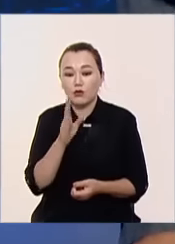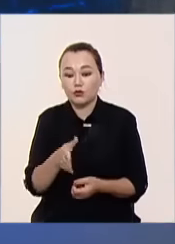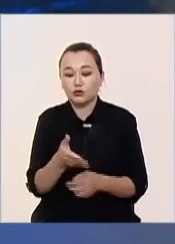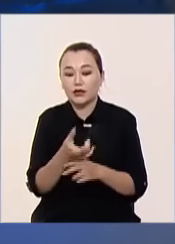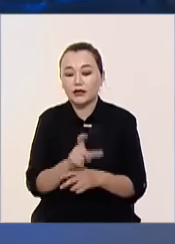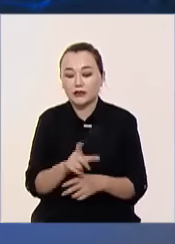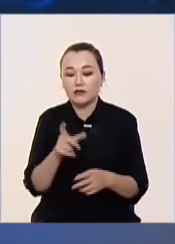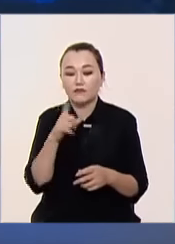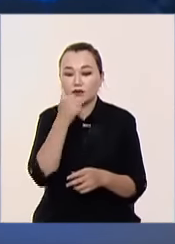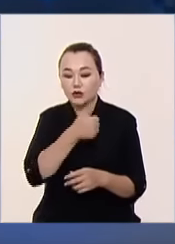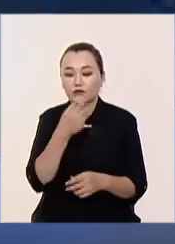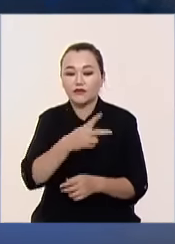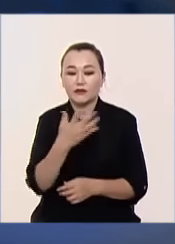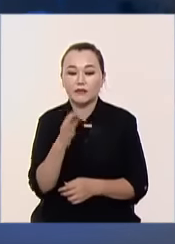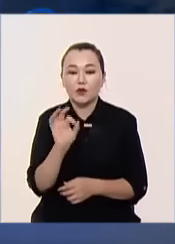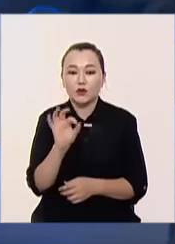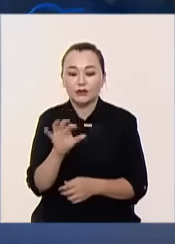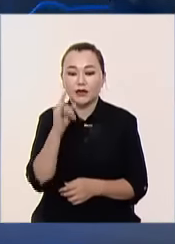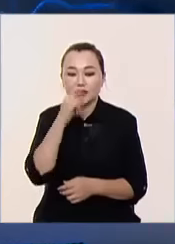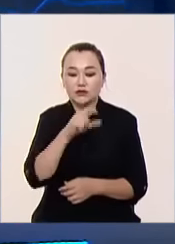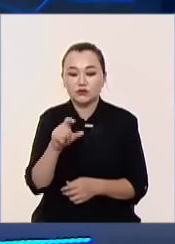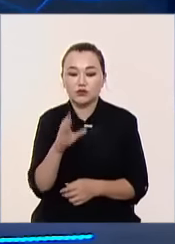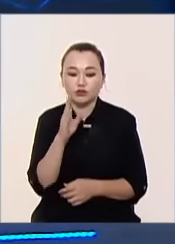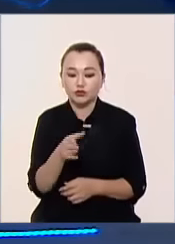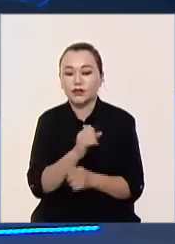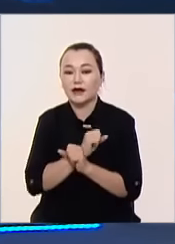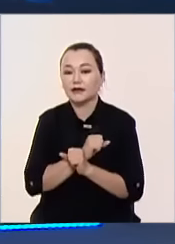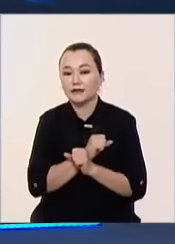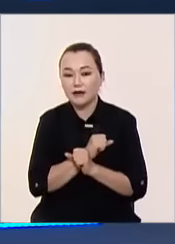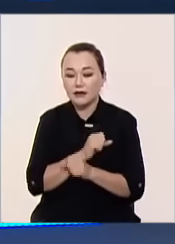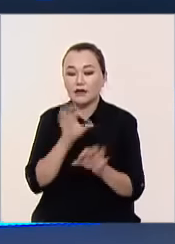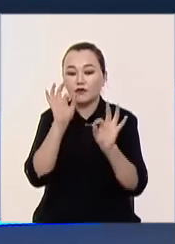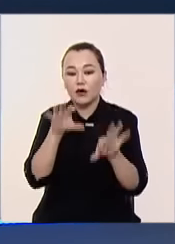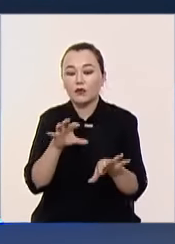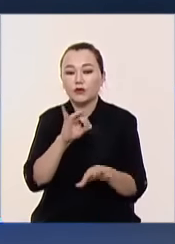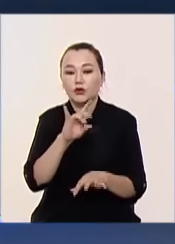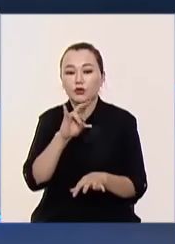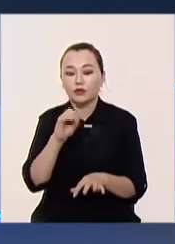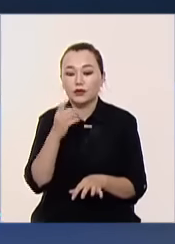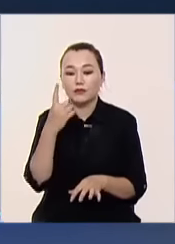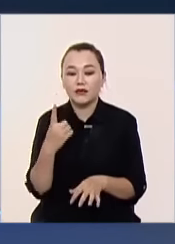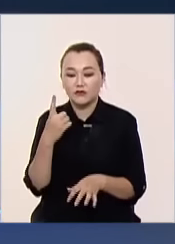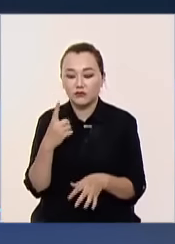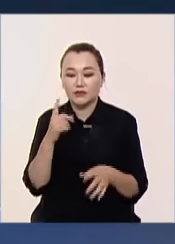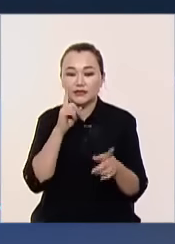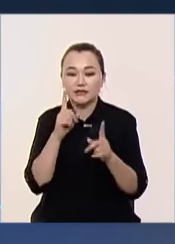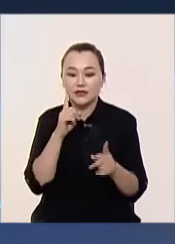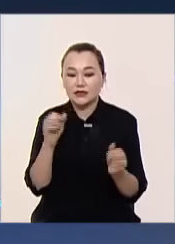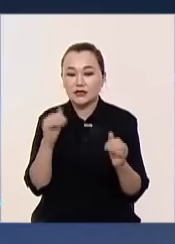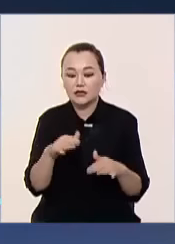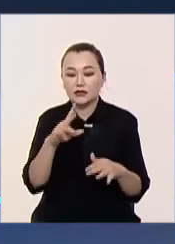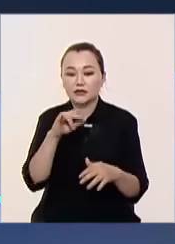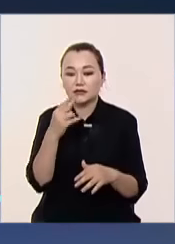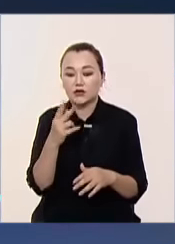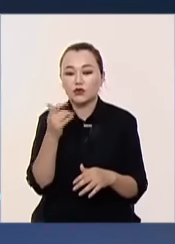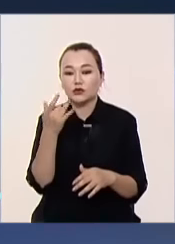году 25 октября казахстанцы будут отдыхать. Напомню, в июне на первом заседании национального курултая